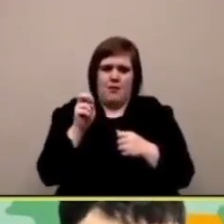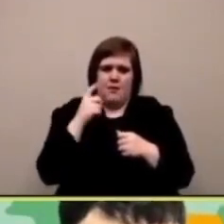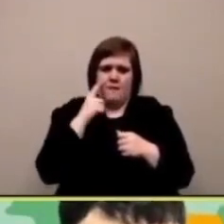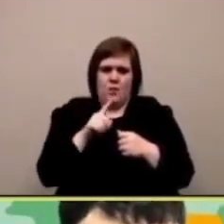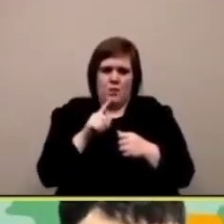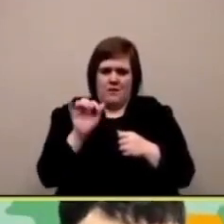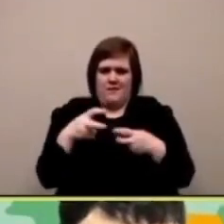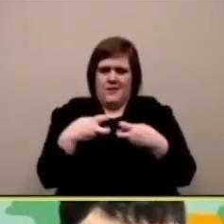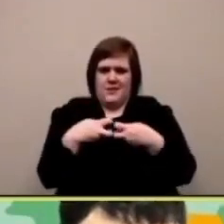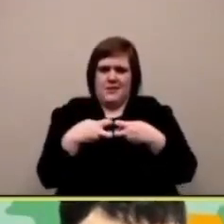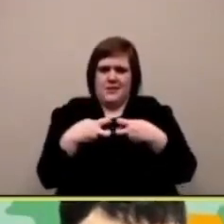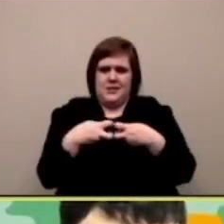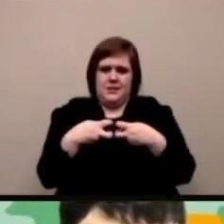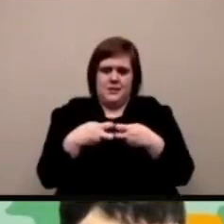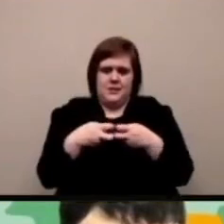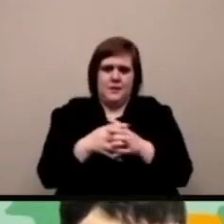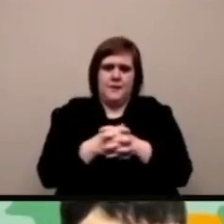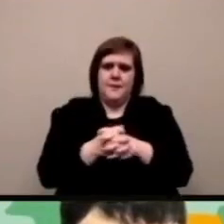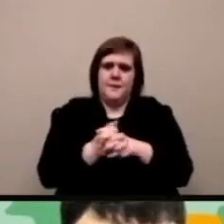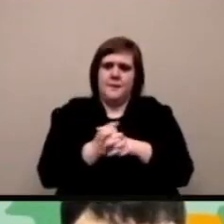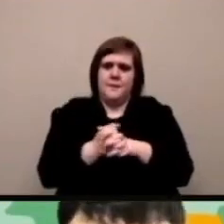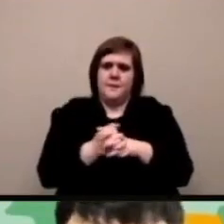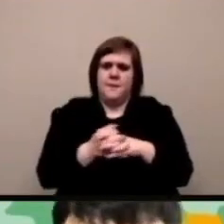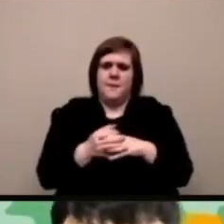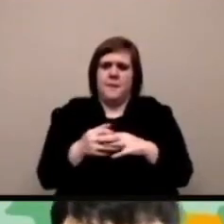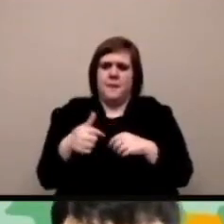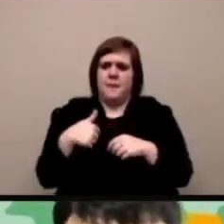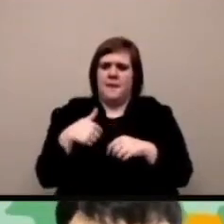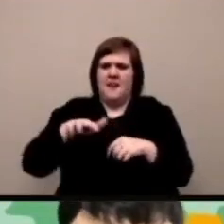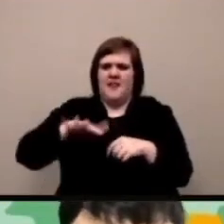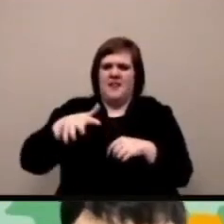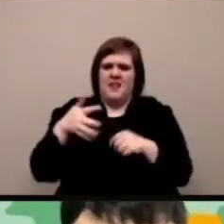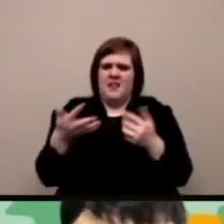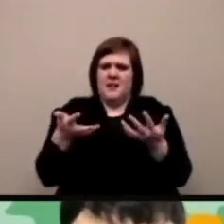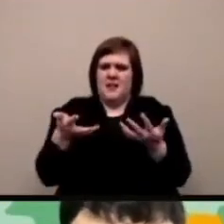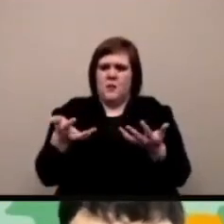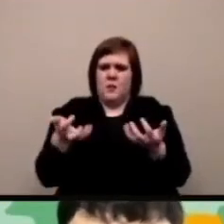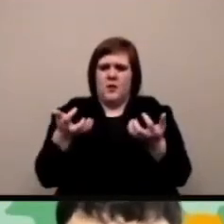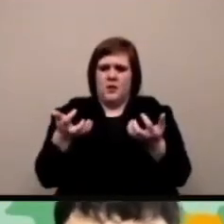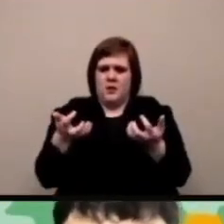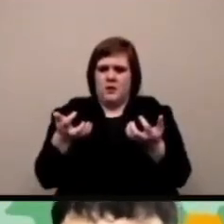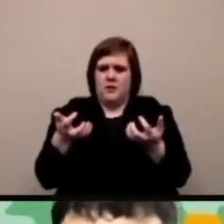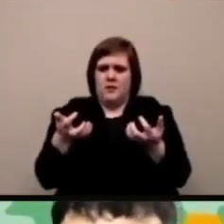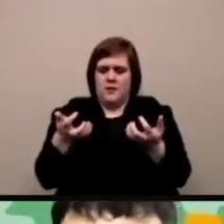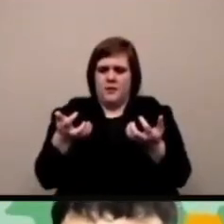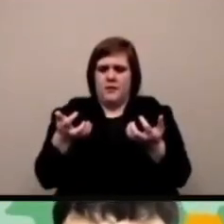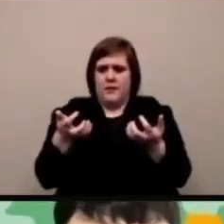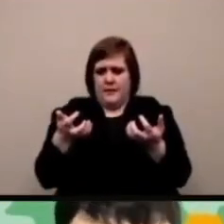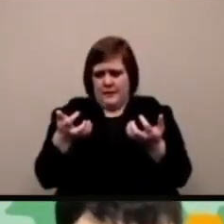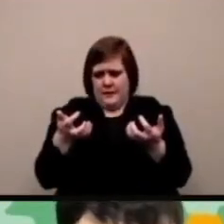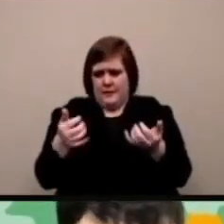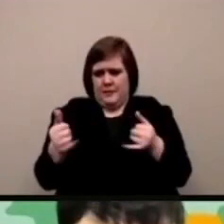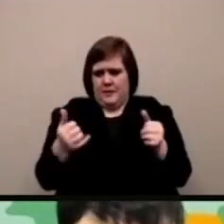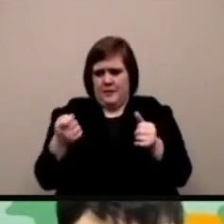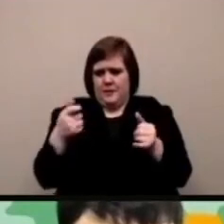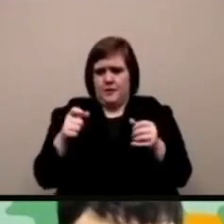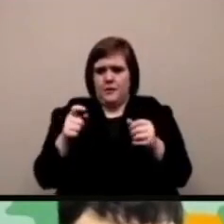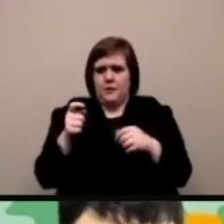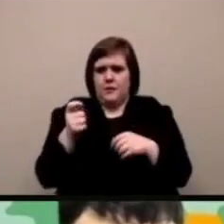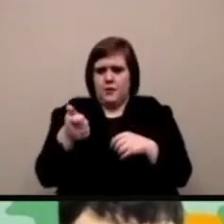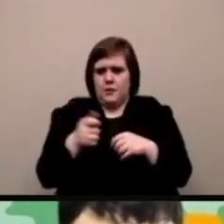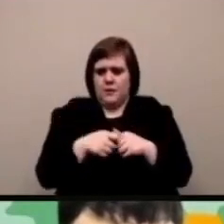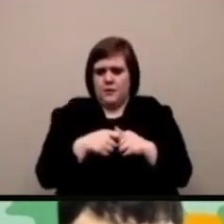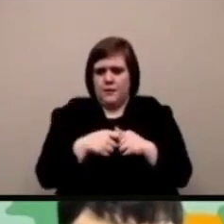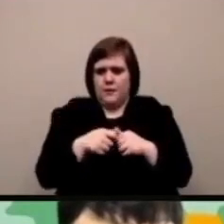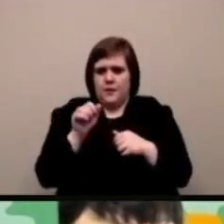ますなのであのフィギュアがあるアクターがいるということが明確になって色々